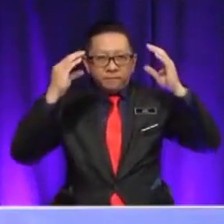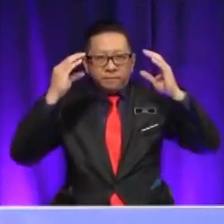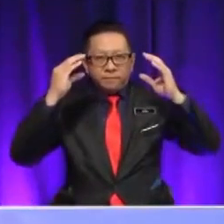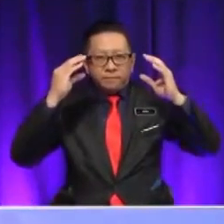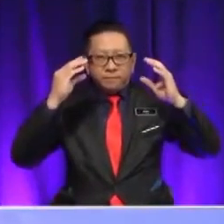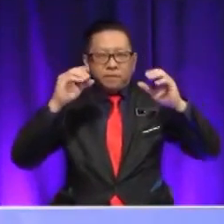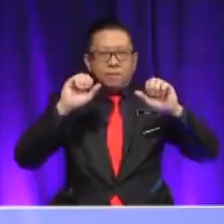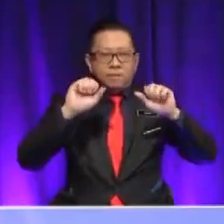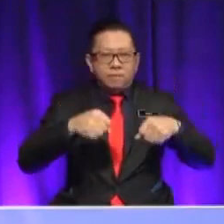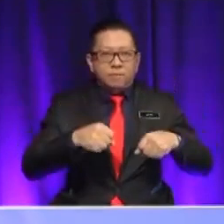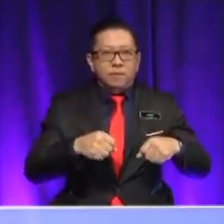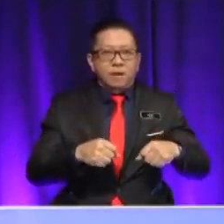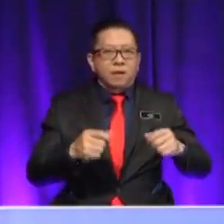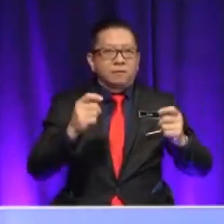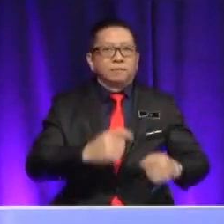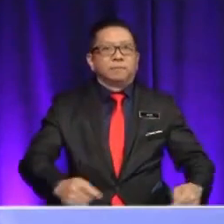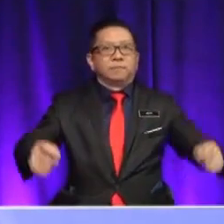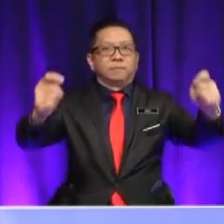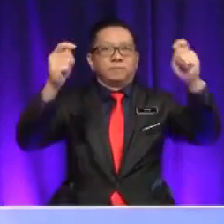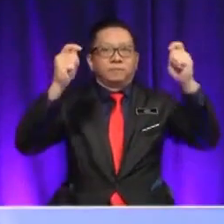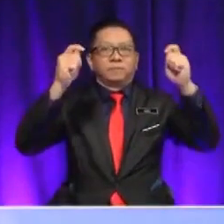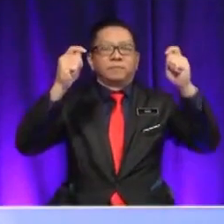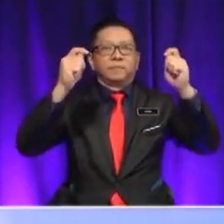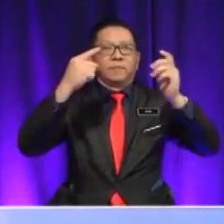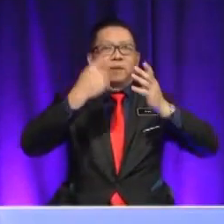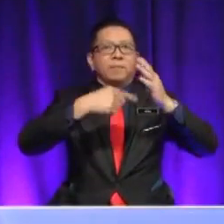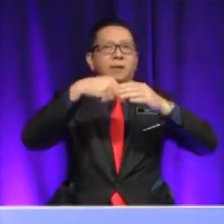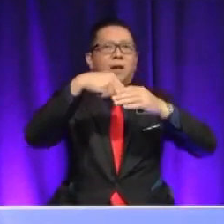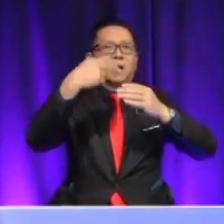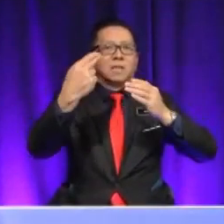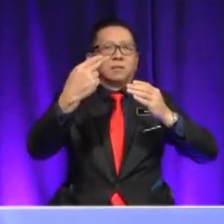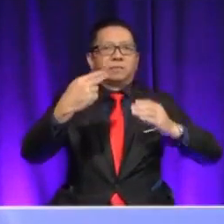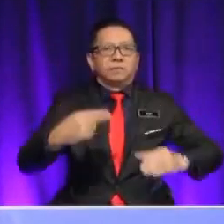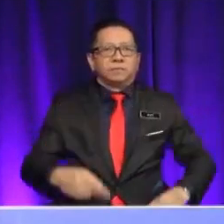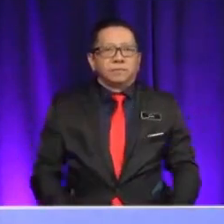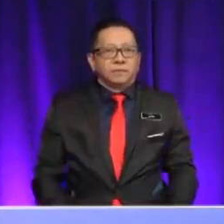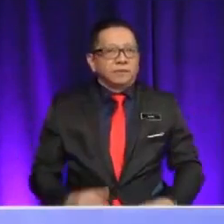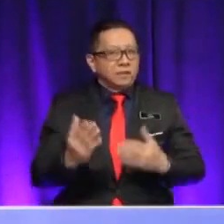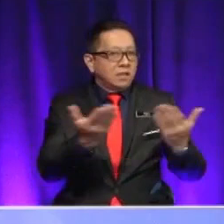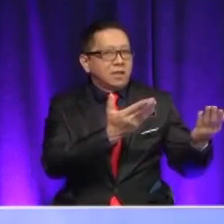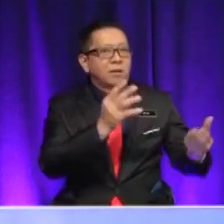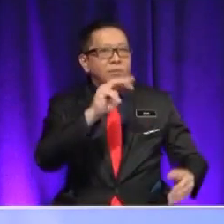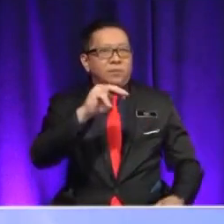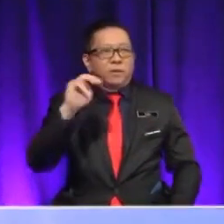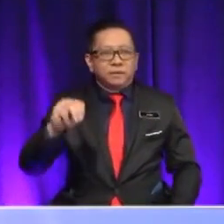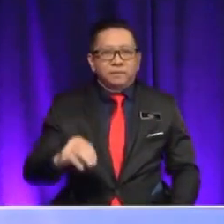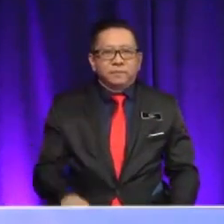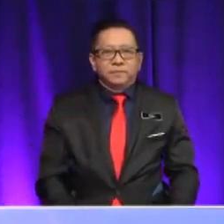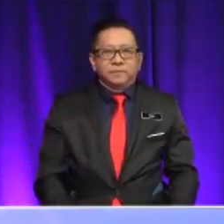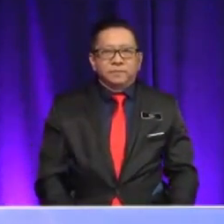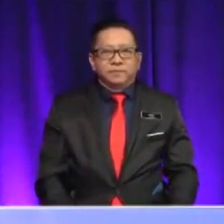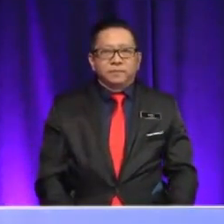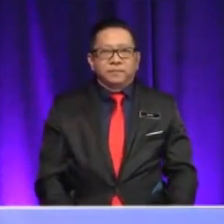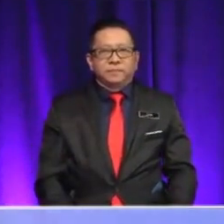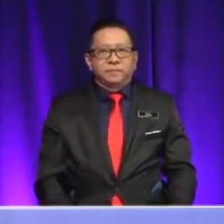ni hari tu. Jadi mungkin boleh angkatkan apakah hasilnya. Okey, silakan. Okey. Wah, mereka